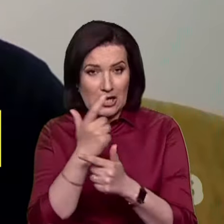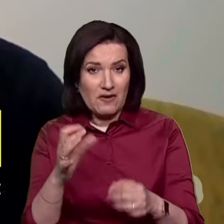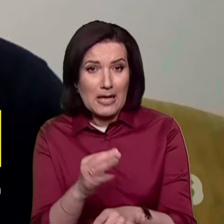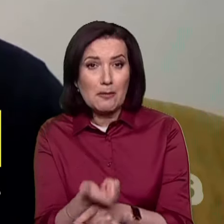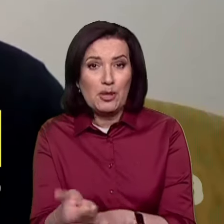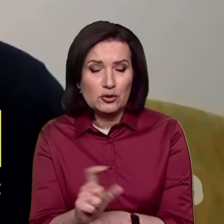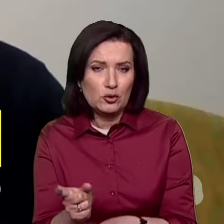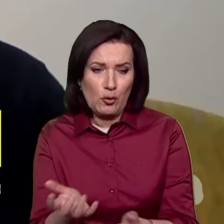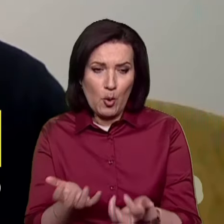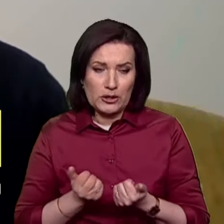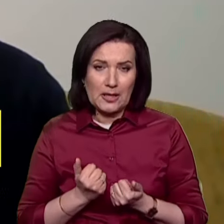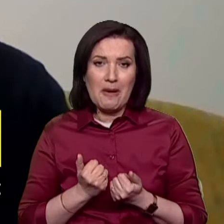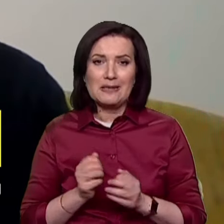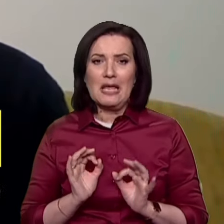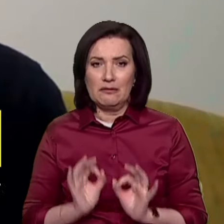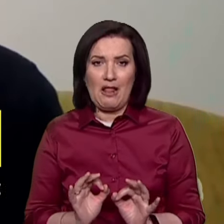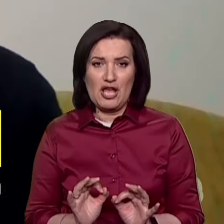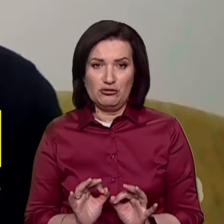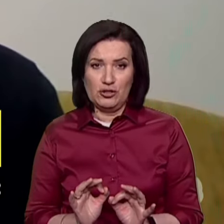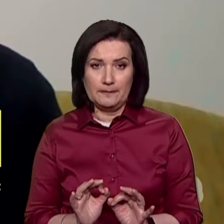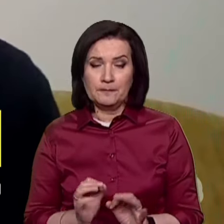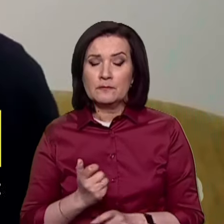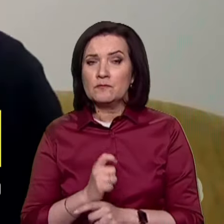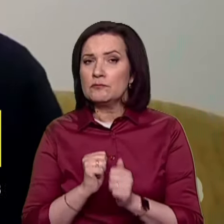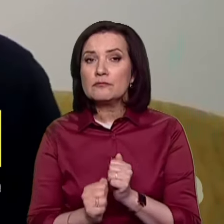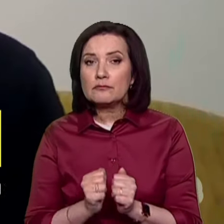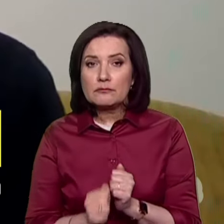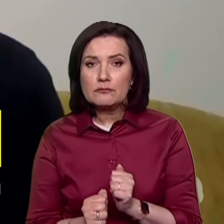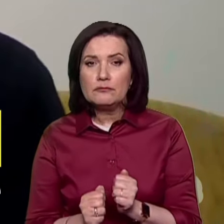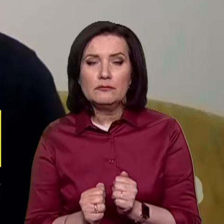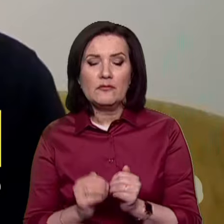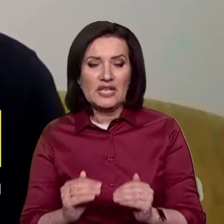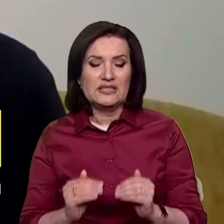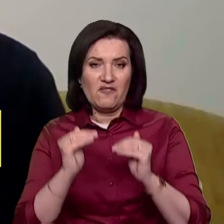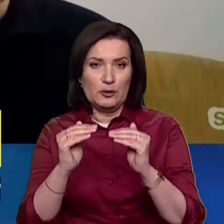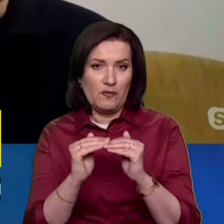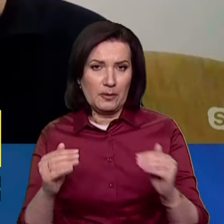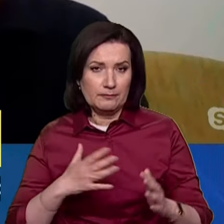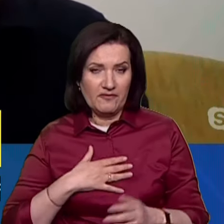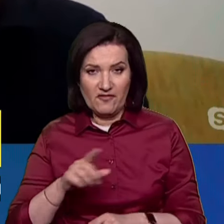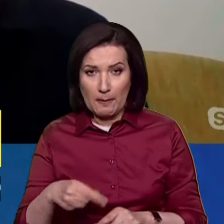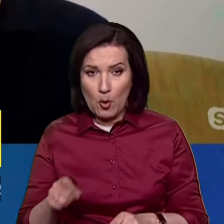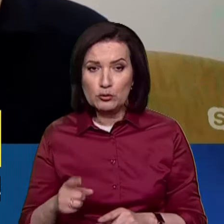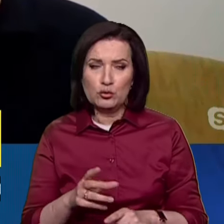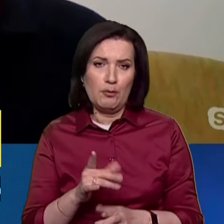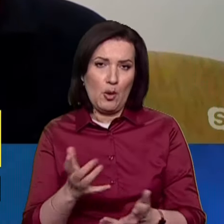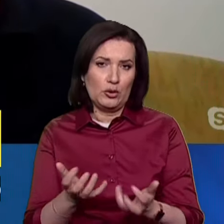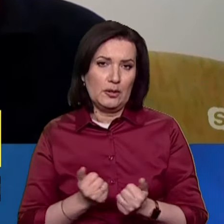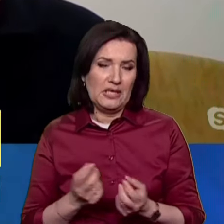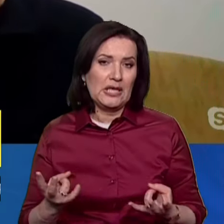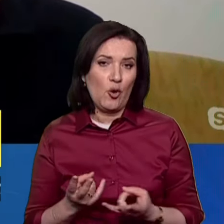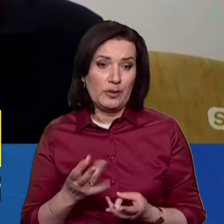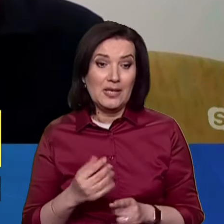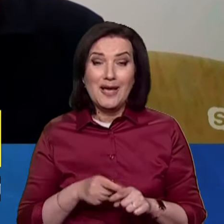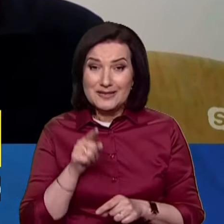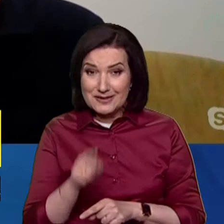про більше, щоб отримати належне. Ми дуже часто завищували планку наших вимог для того, щоб отримати необхідне.